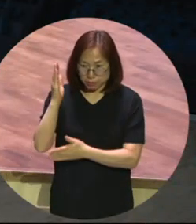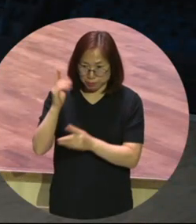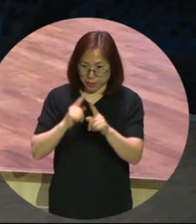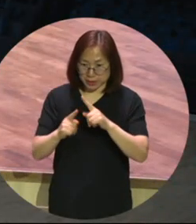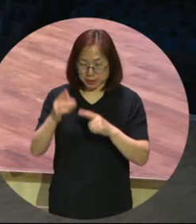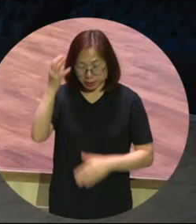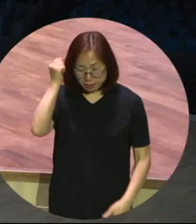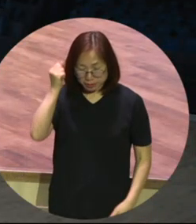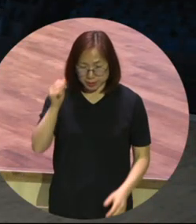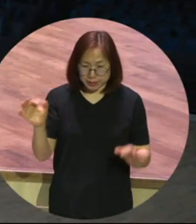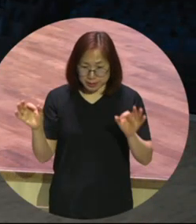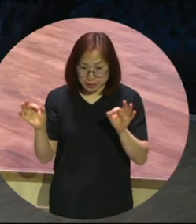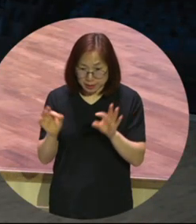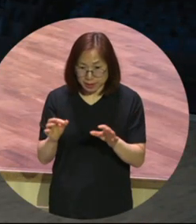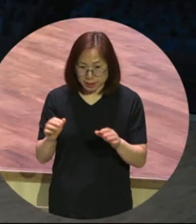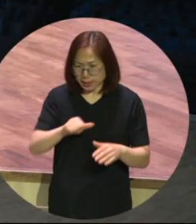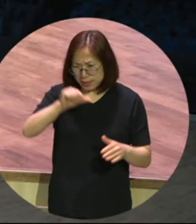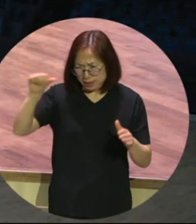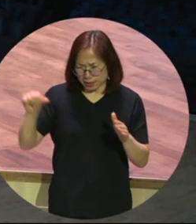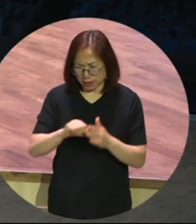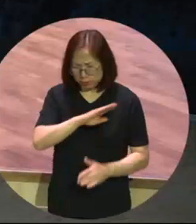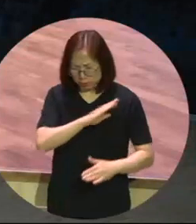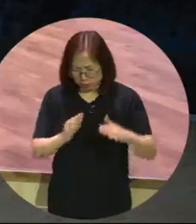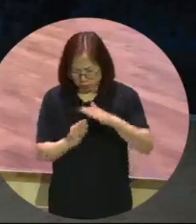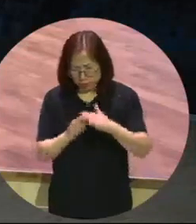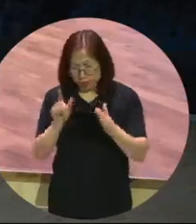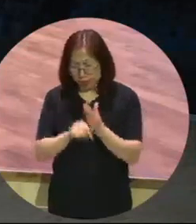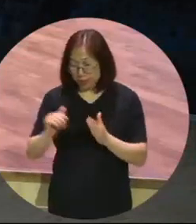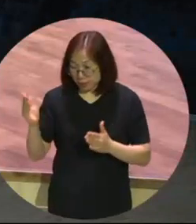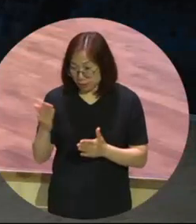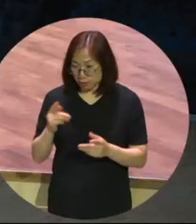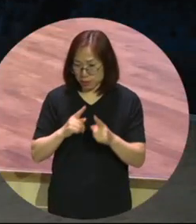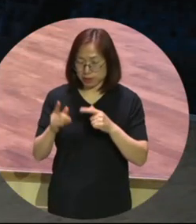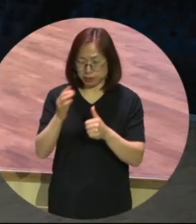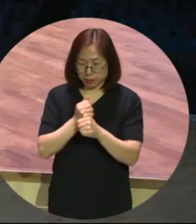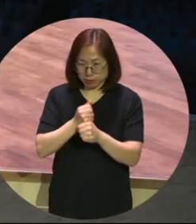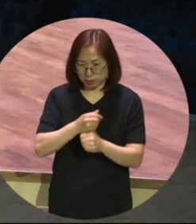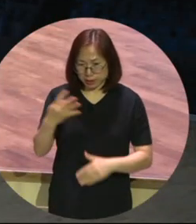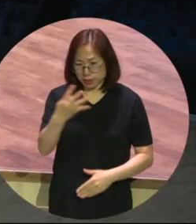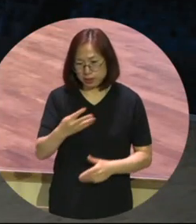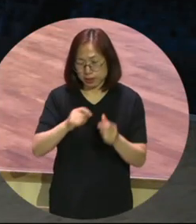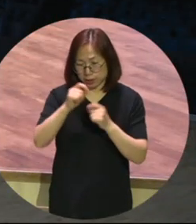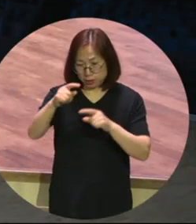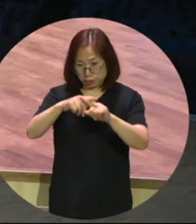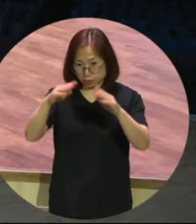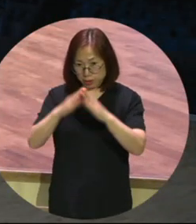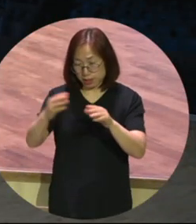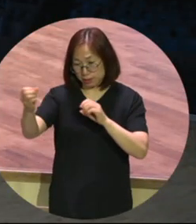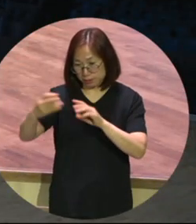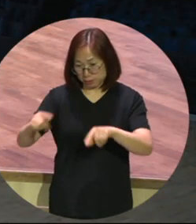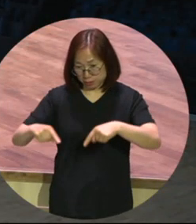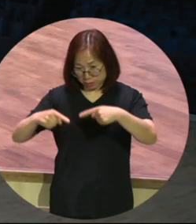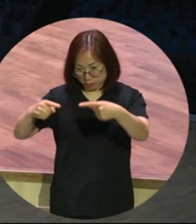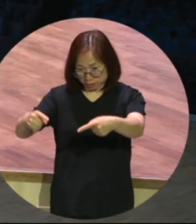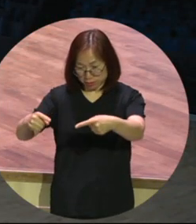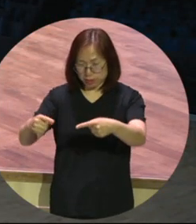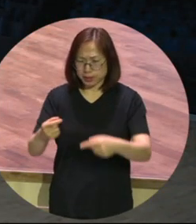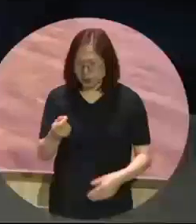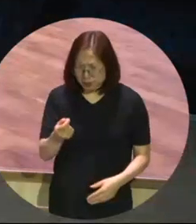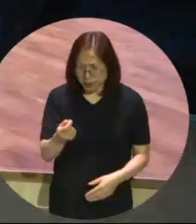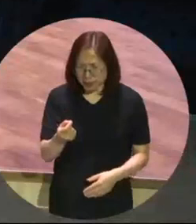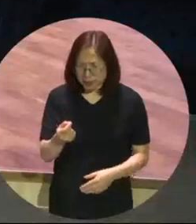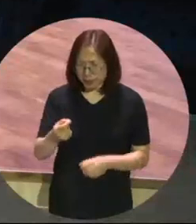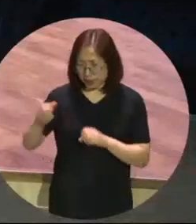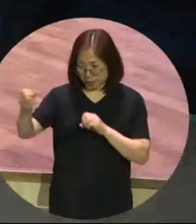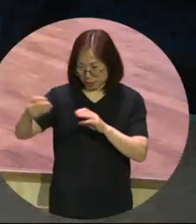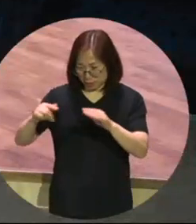시간이지만 이 생애 우리의 최고의 시간이 될 수 있도록 하나님의 말씀 붙잡고 사천지교의 응답 속에 들어갈 수 있도록, 우리가 작지만 그